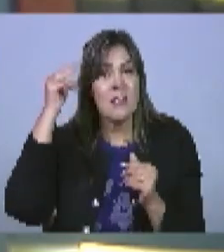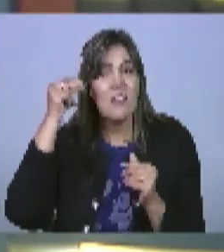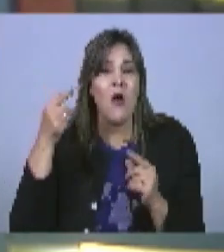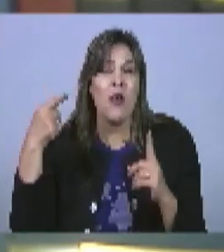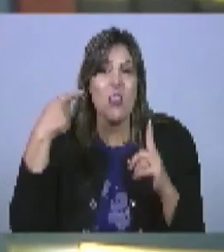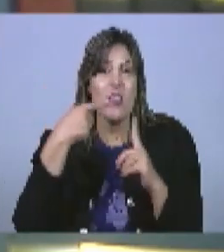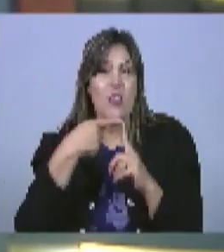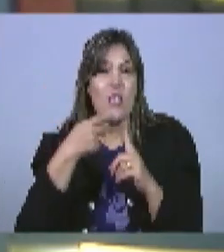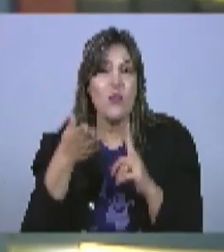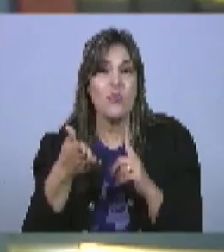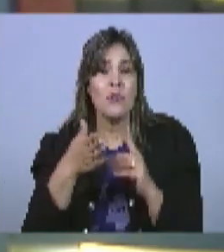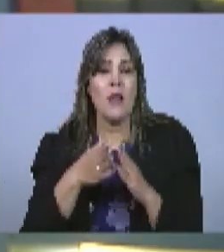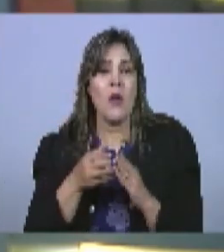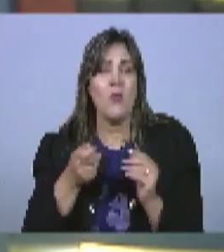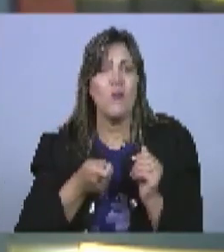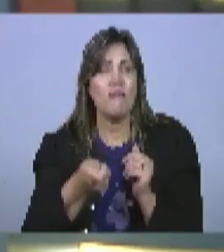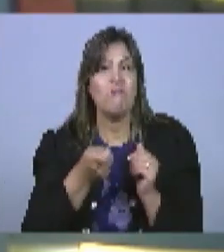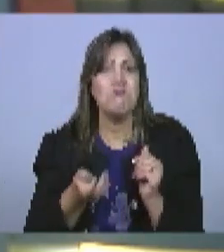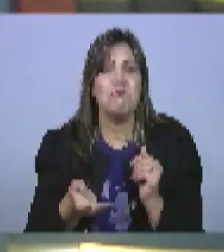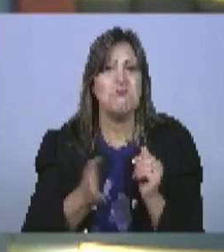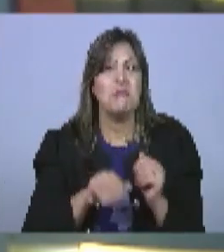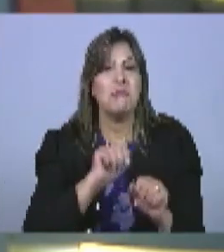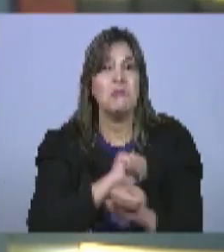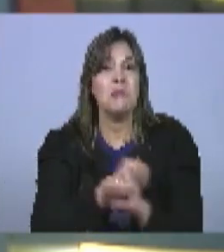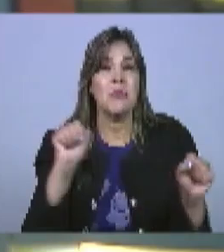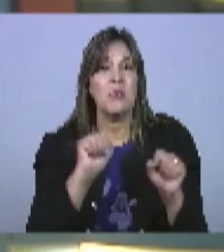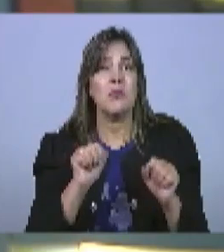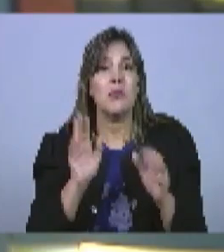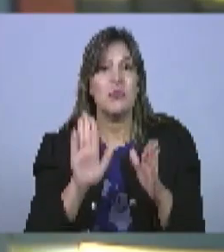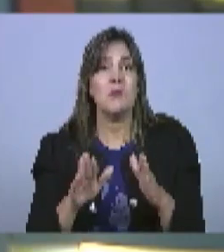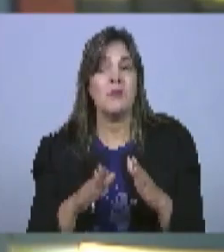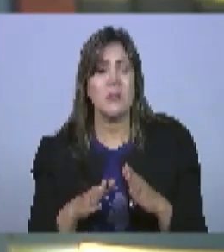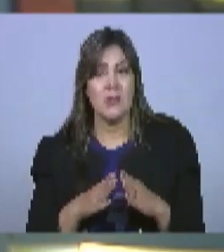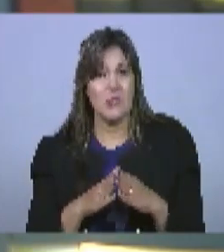اليه وتقوم بهذه العمليه